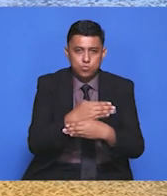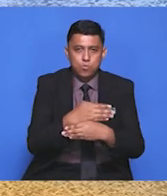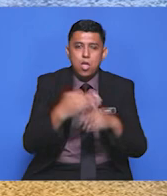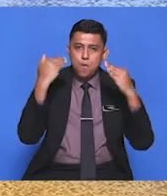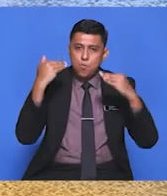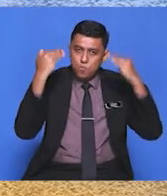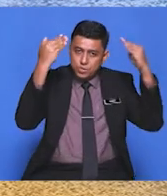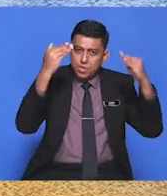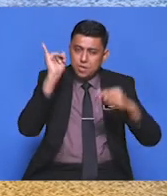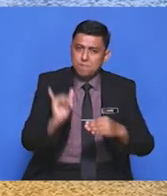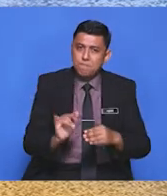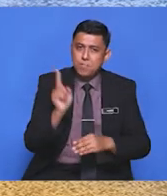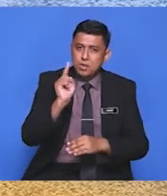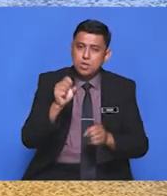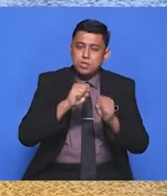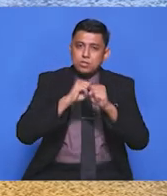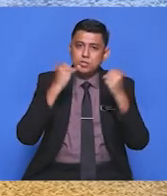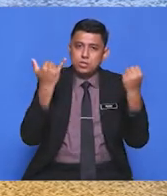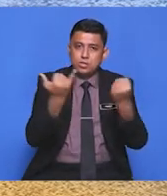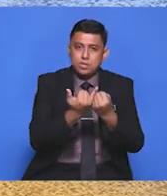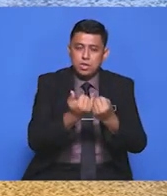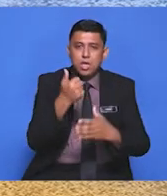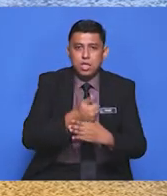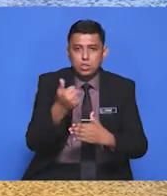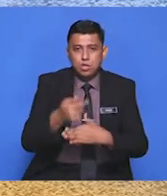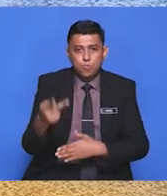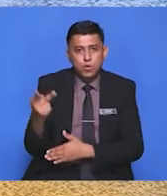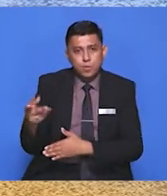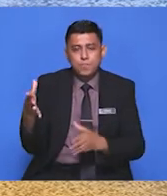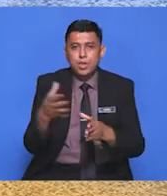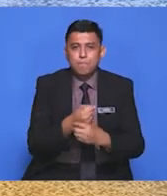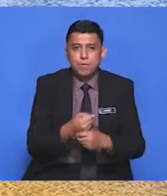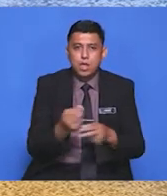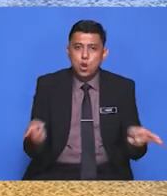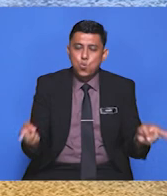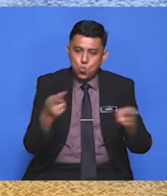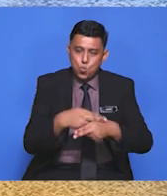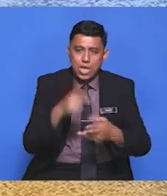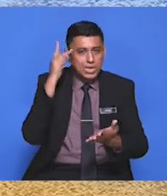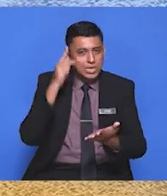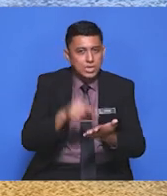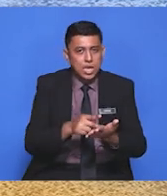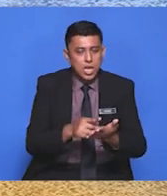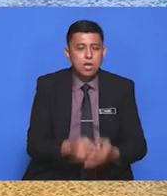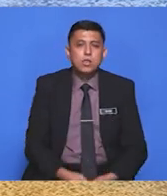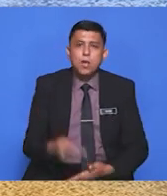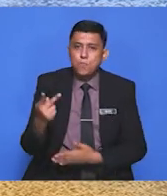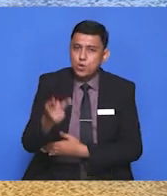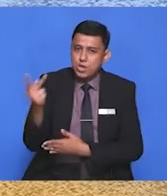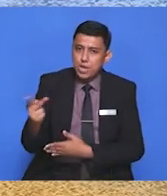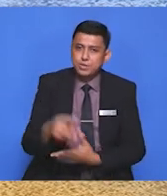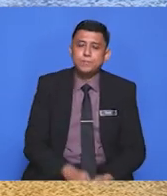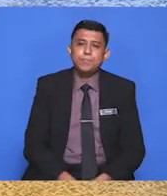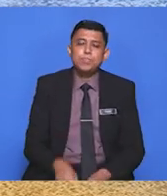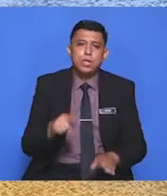promosi yang mana syarikat atau produk mendapat ruang untuk memperkenalkan syarikat atau produk